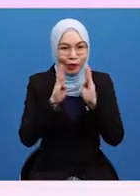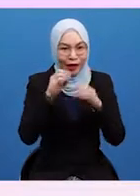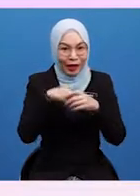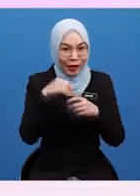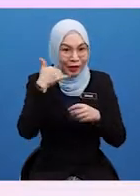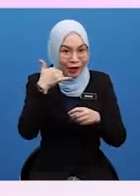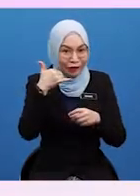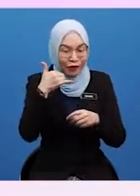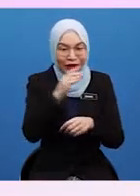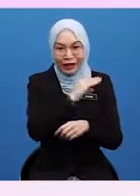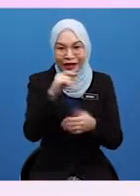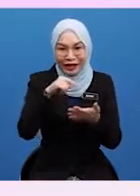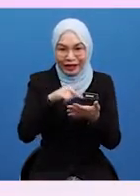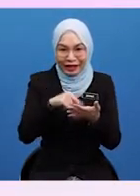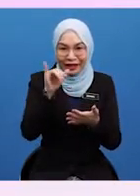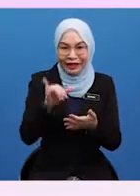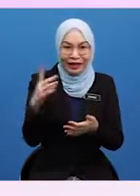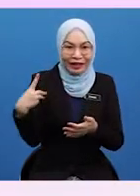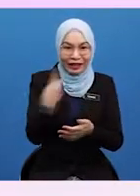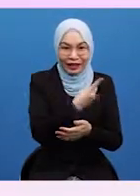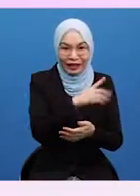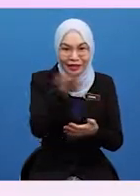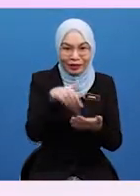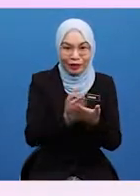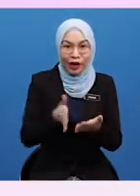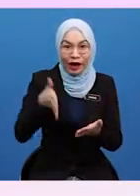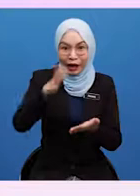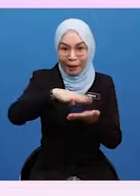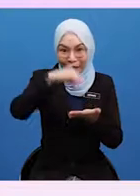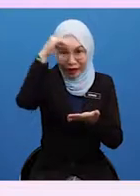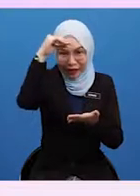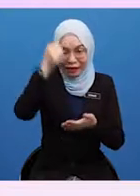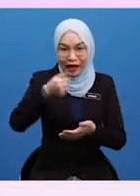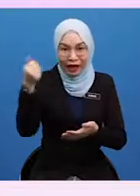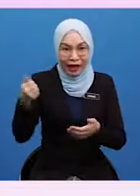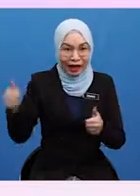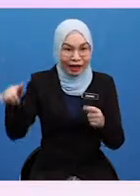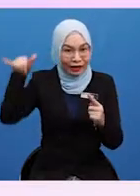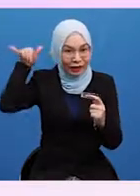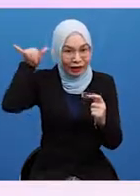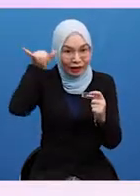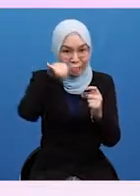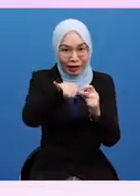yaitu tajuk alat telekomunikasi di Malaysia